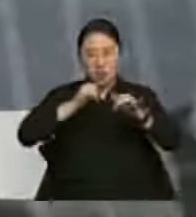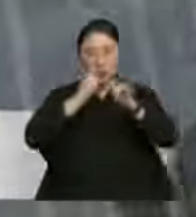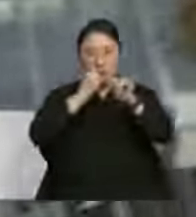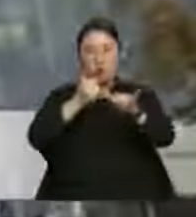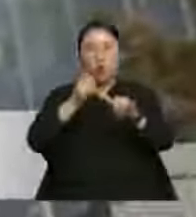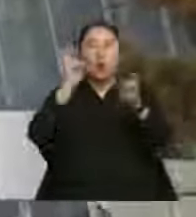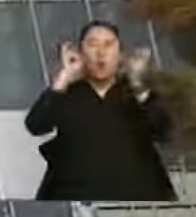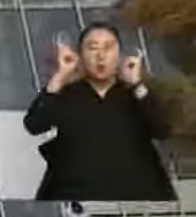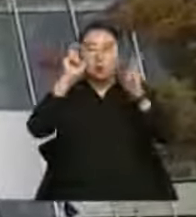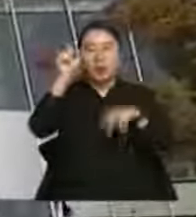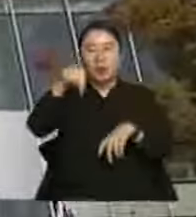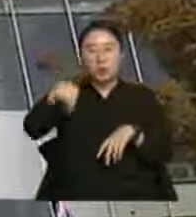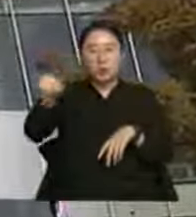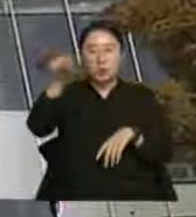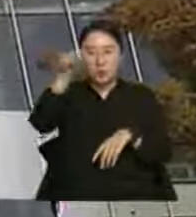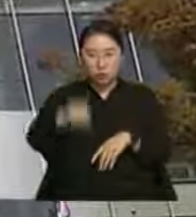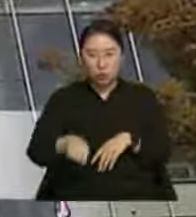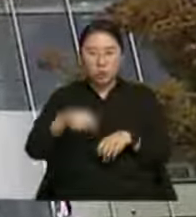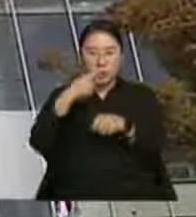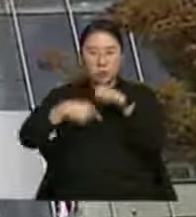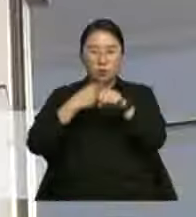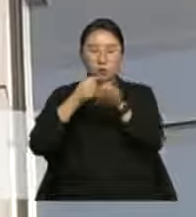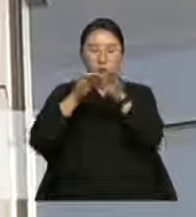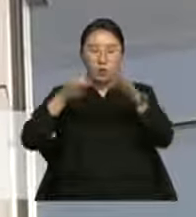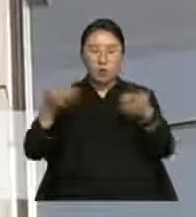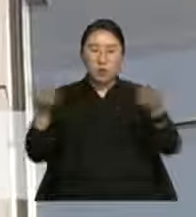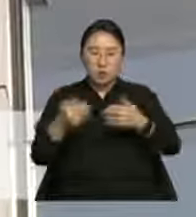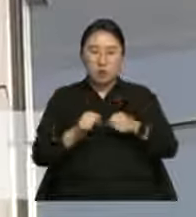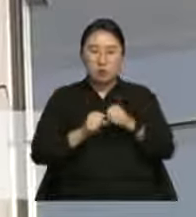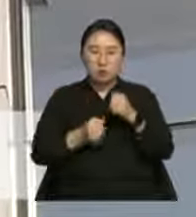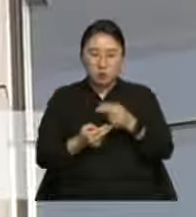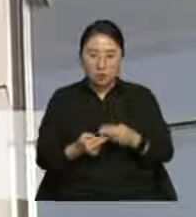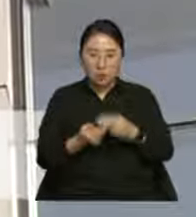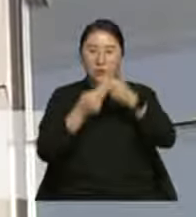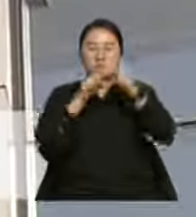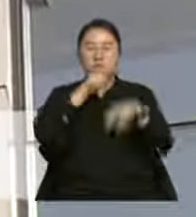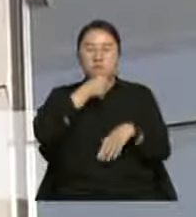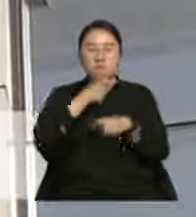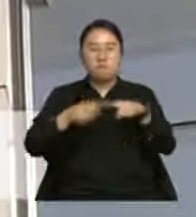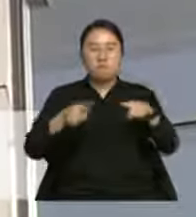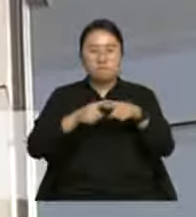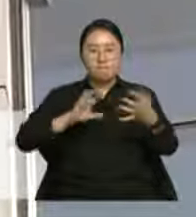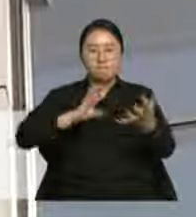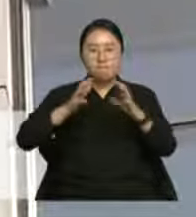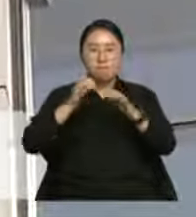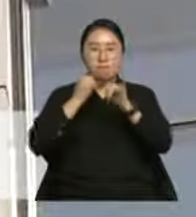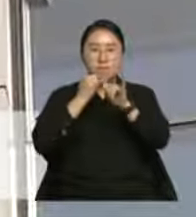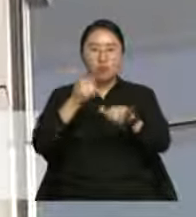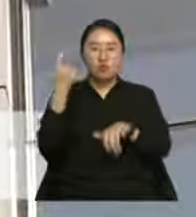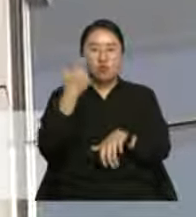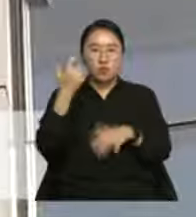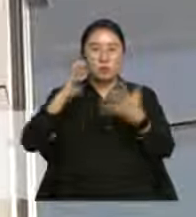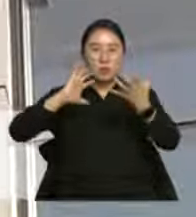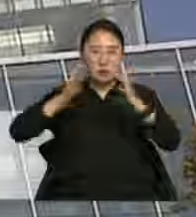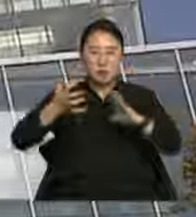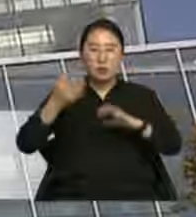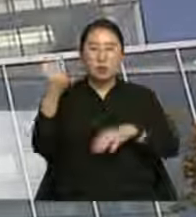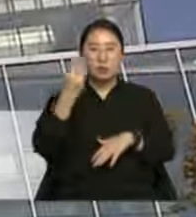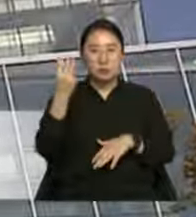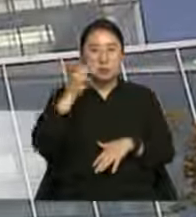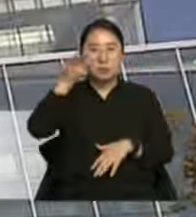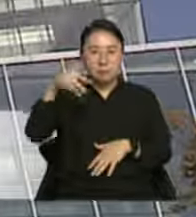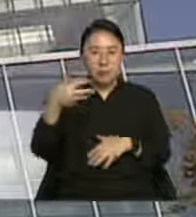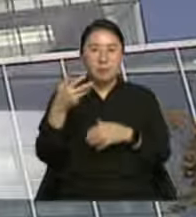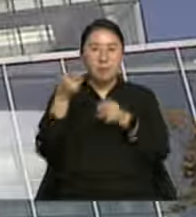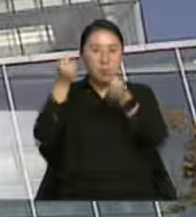세계 기업과 지자체 등의 한 해 동안 펼친 업적과 성과를 평가하는 국제 대회로 올해는 60여 개 국가에서